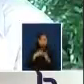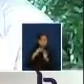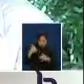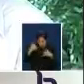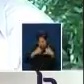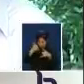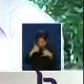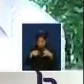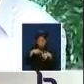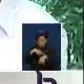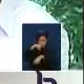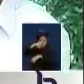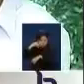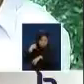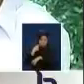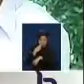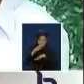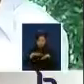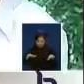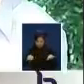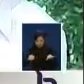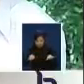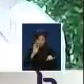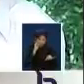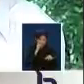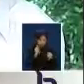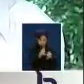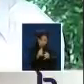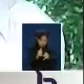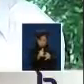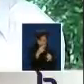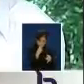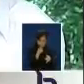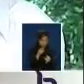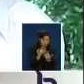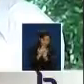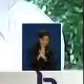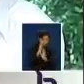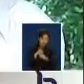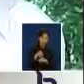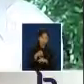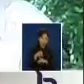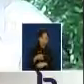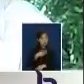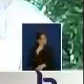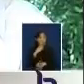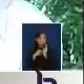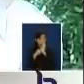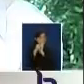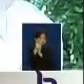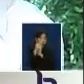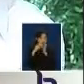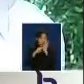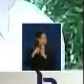ช่วงบ่ายเราจะเห็นว่าเด็กๆก็ยังอยู่กับพ่อแม่ที่จะรอพบหมออยู่เยอะเลยนะซึ่งอันนี้เราถือว่าเป็นสิ่งที่ดีเพ